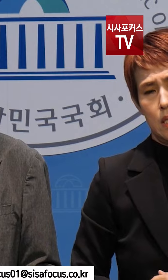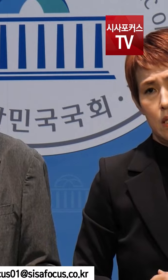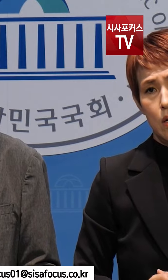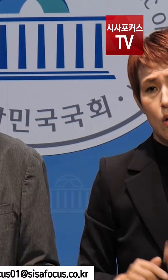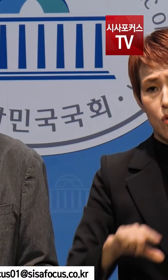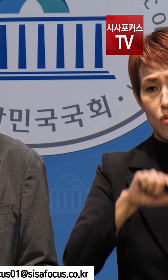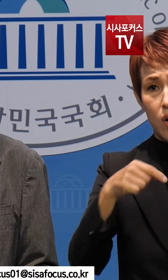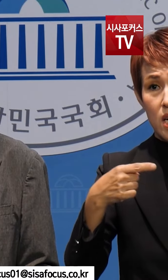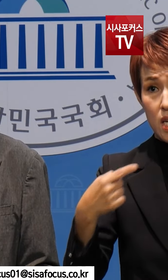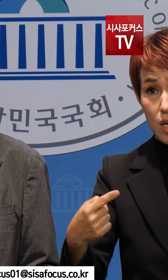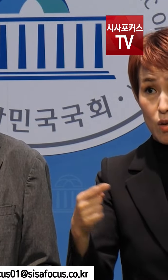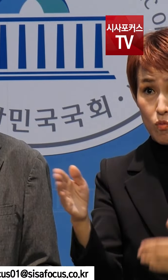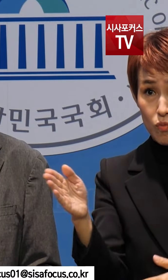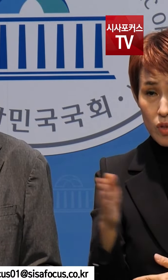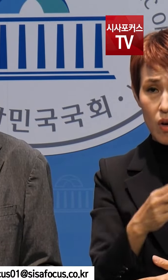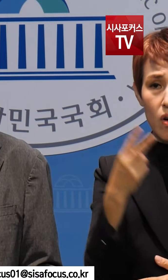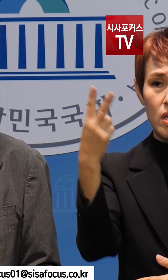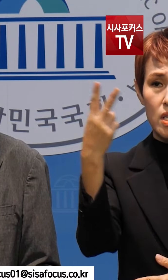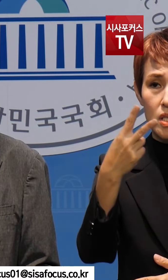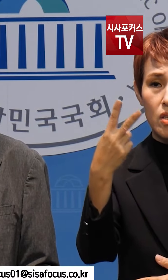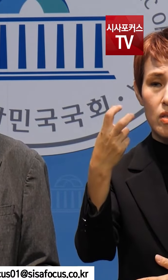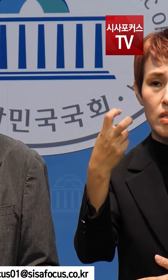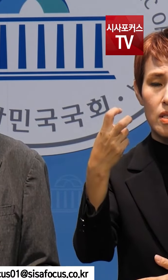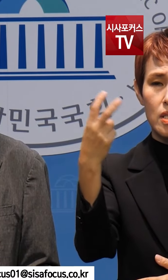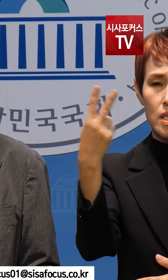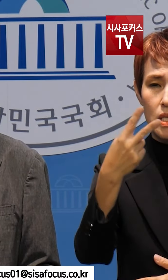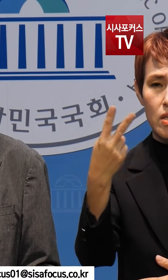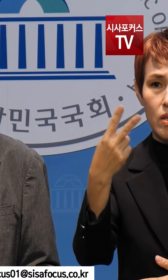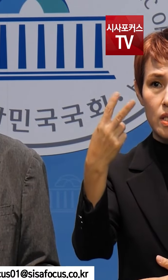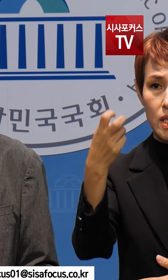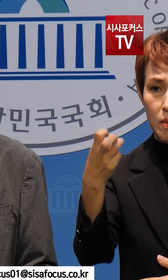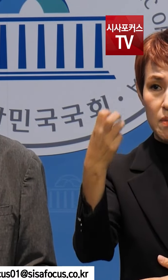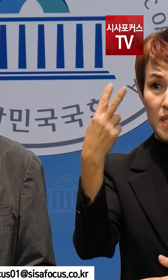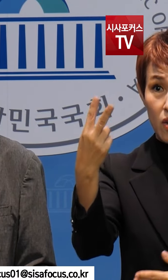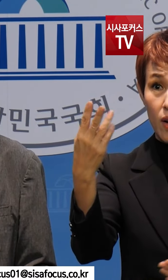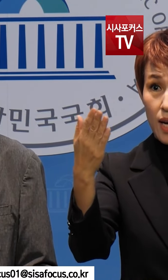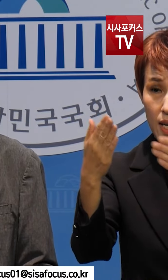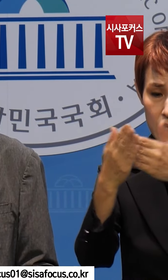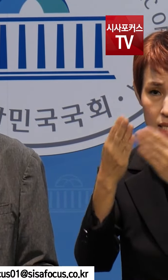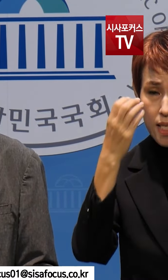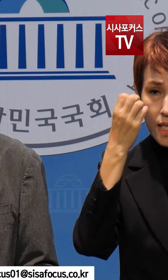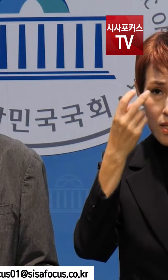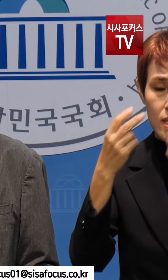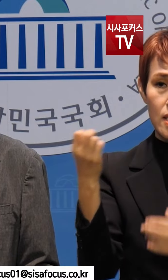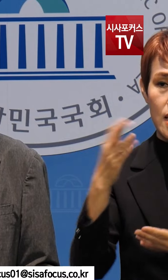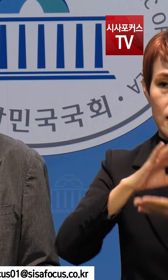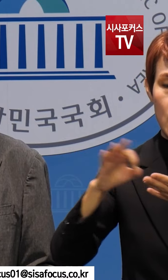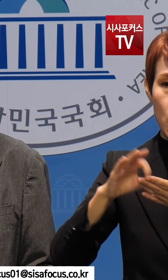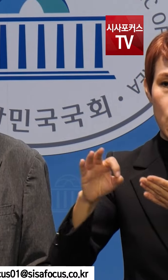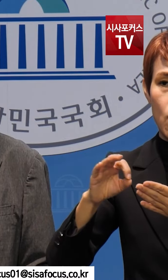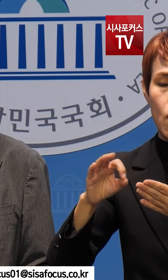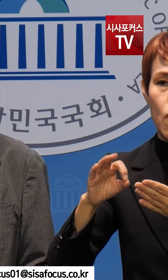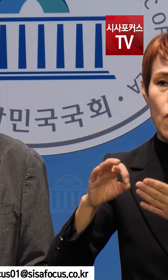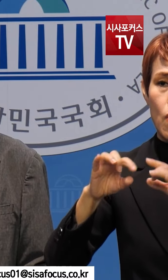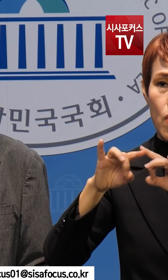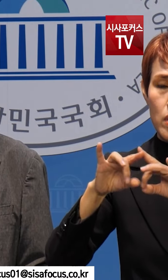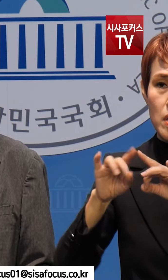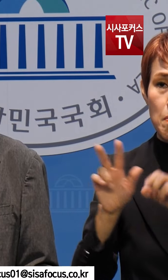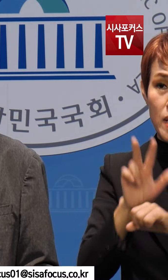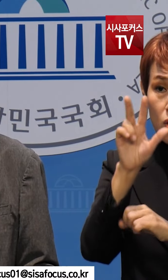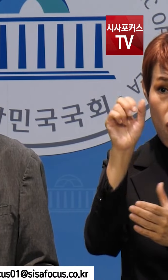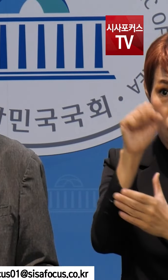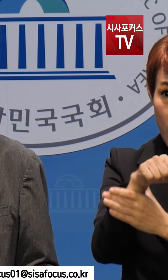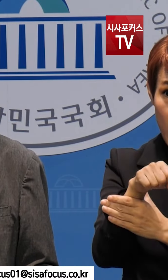1일부터는 2032년까지 신규 신대생 에너지 발전 시설 허가가 광주와 전라남북도 제주